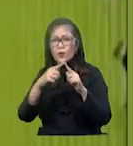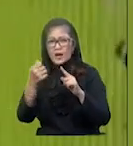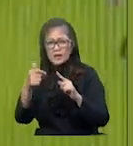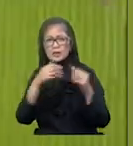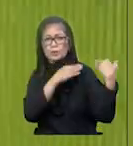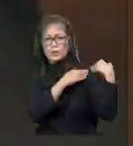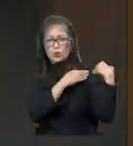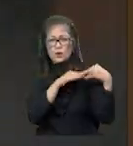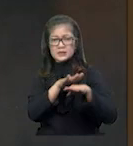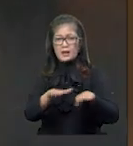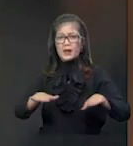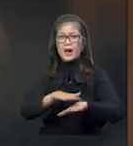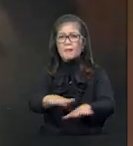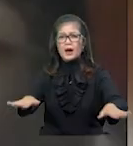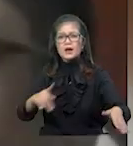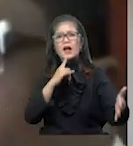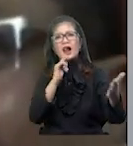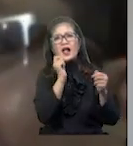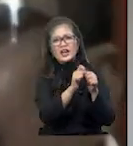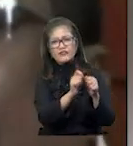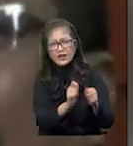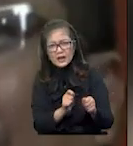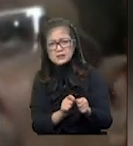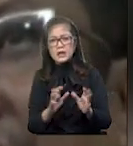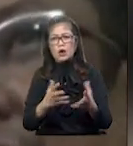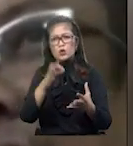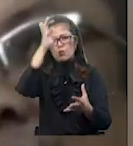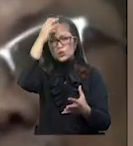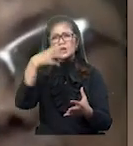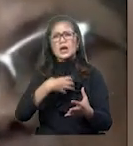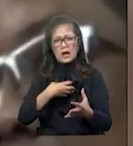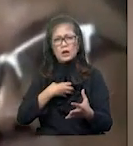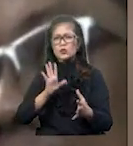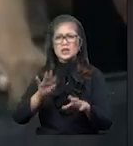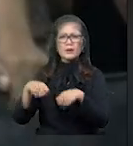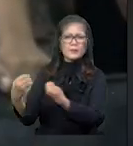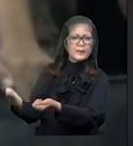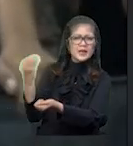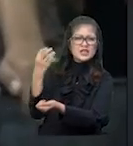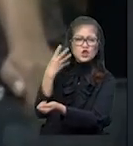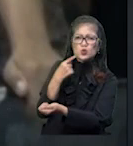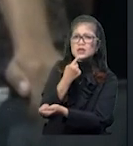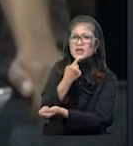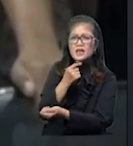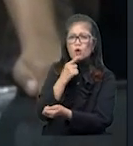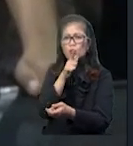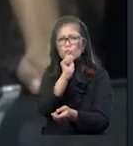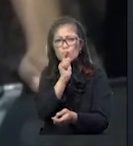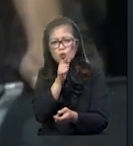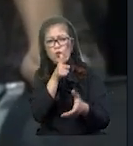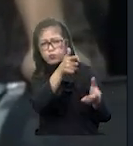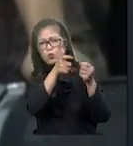lapangan saat diklarifikasi ketiga anggota polisi mengaku tidak memberikan instruksi penembakan gas air mata ke Tribun penonton